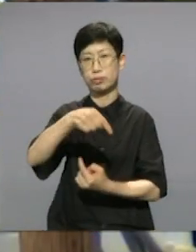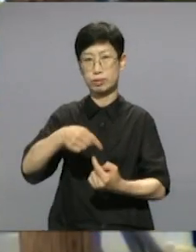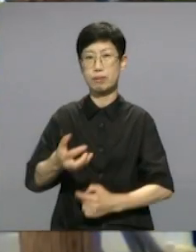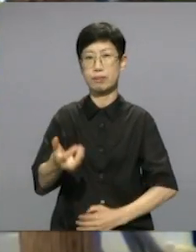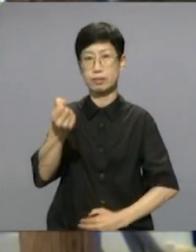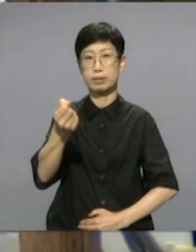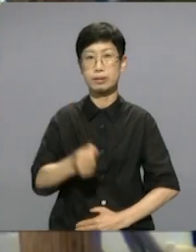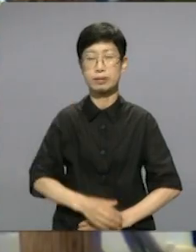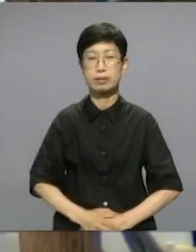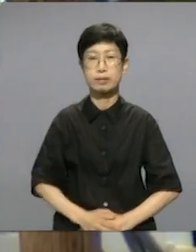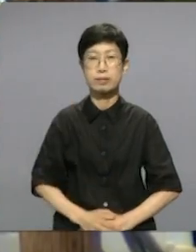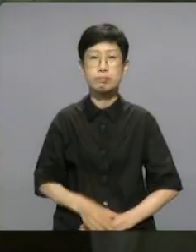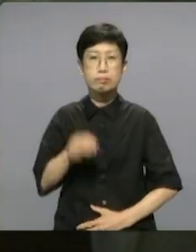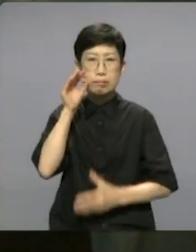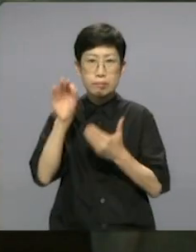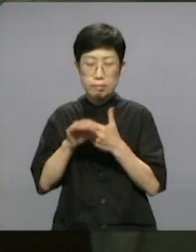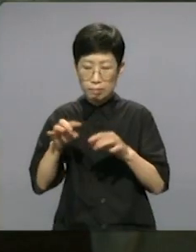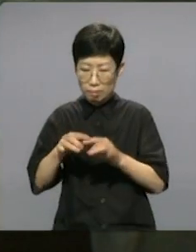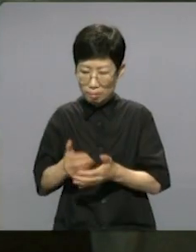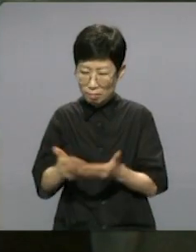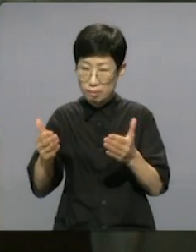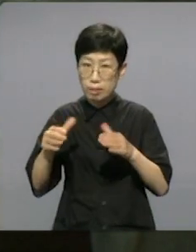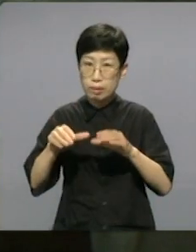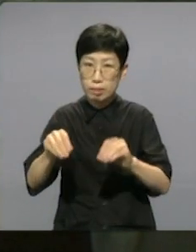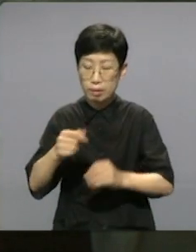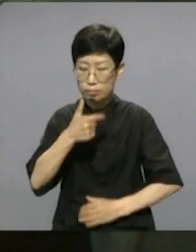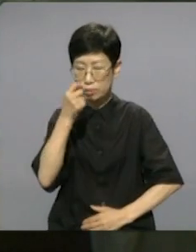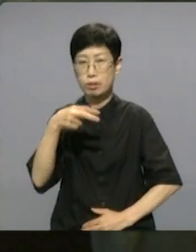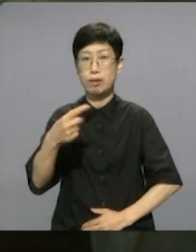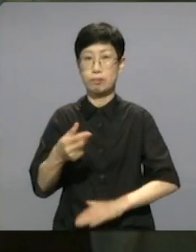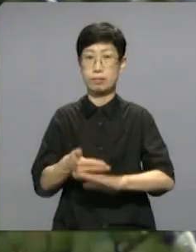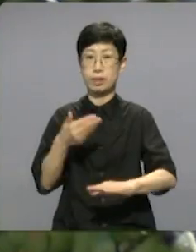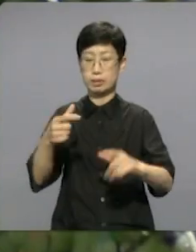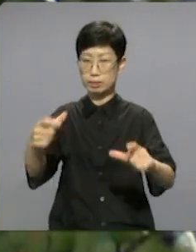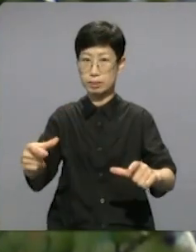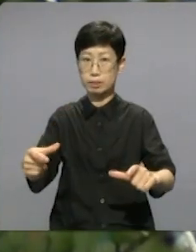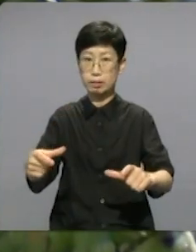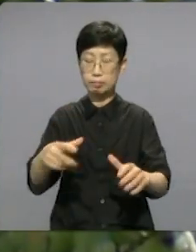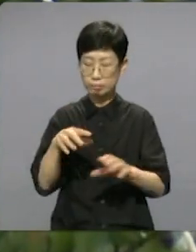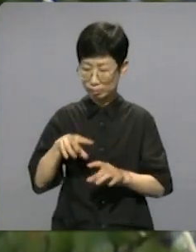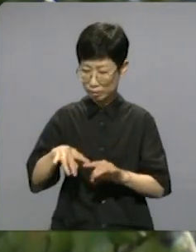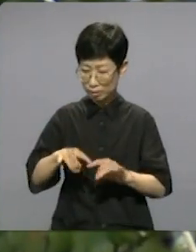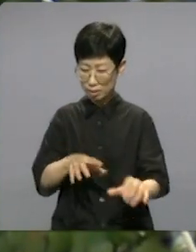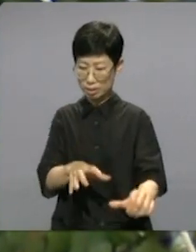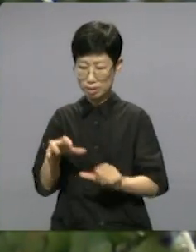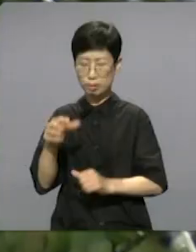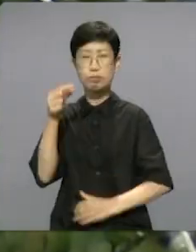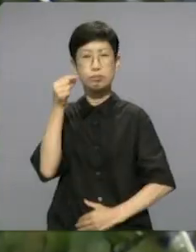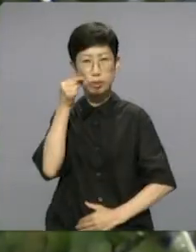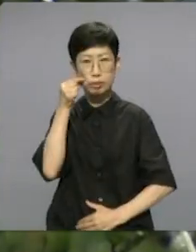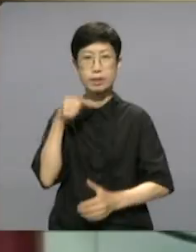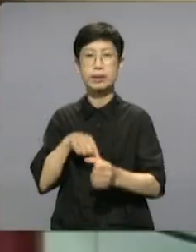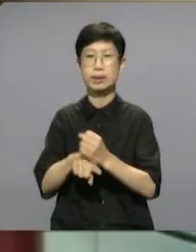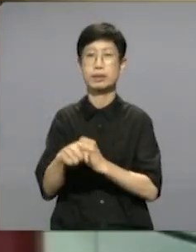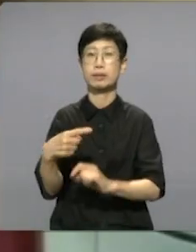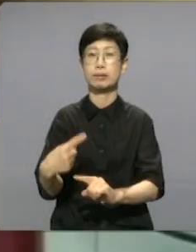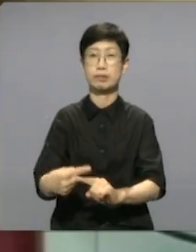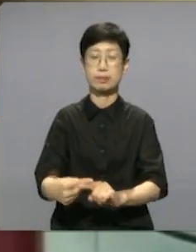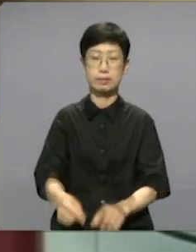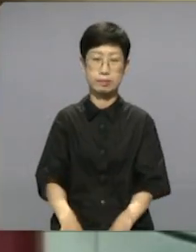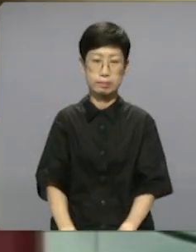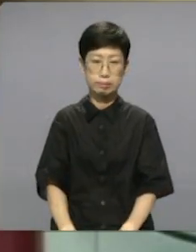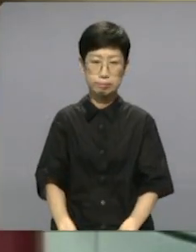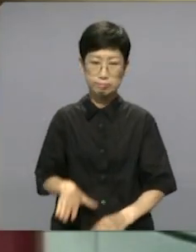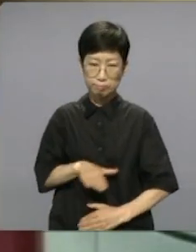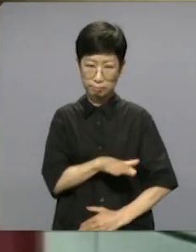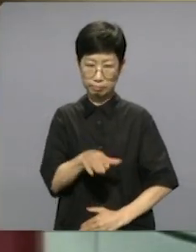있습니다. 만약 전력 공급이 끊기거나 부족해도 다른 곳에서 전기를 끌어올 수 없다는 의미입니다. And in